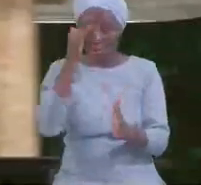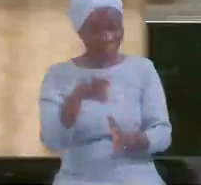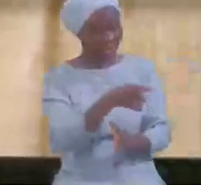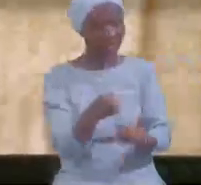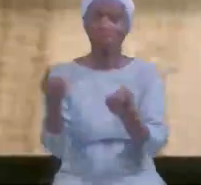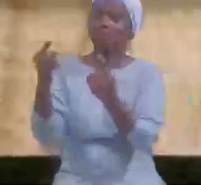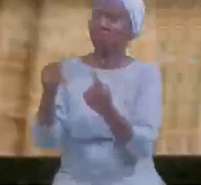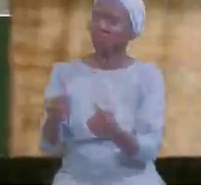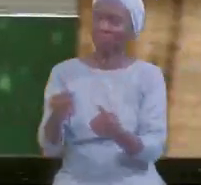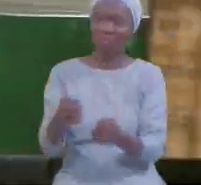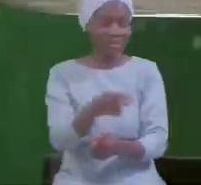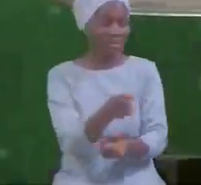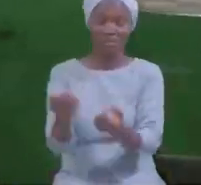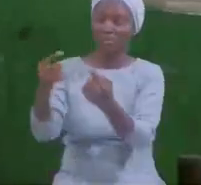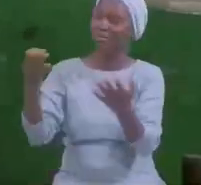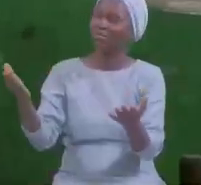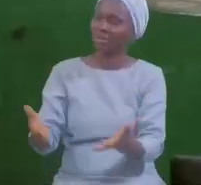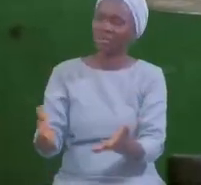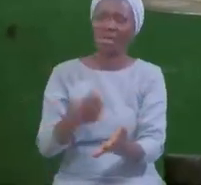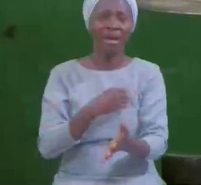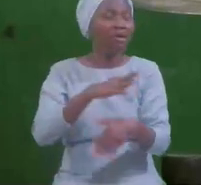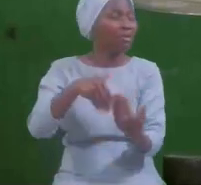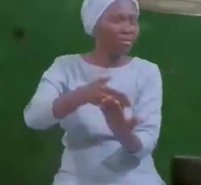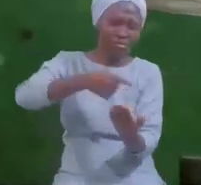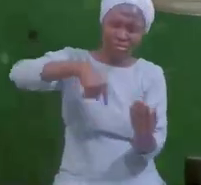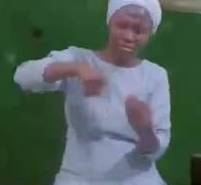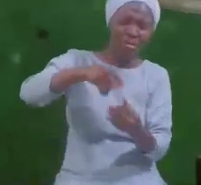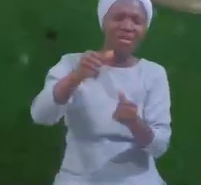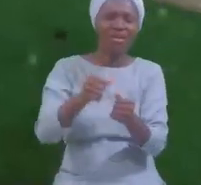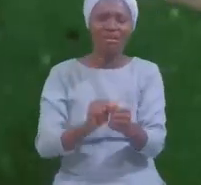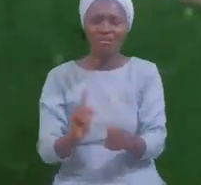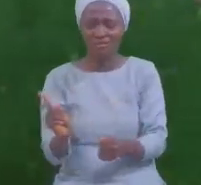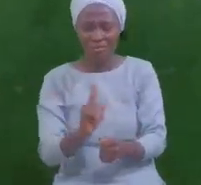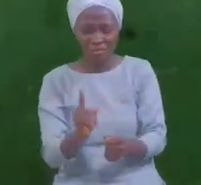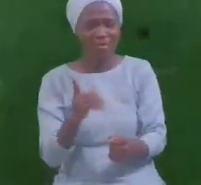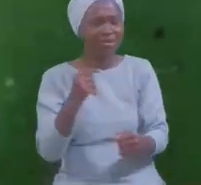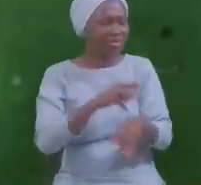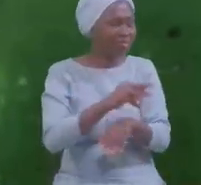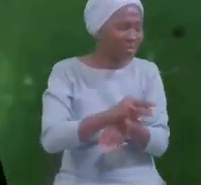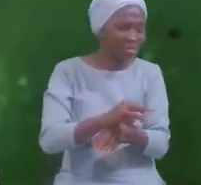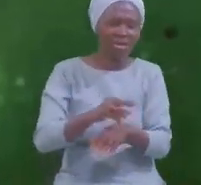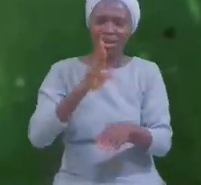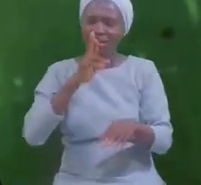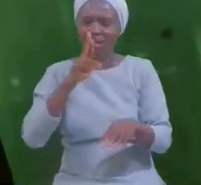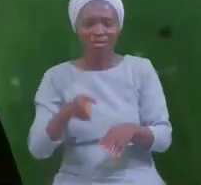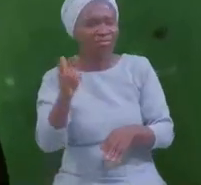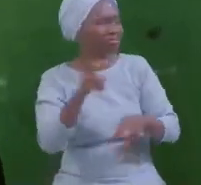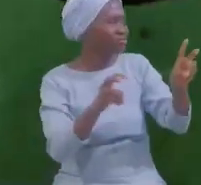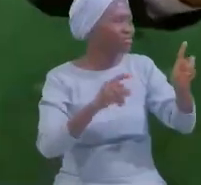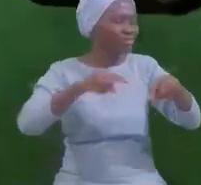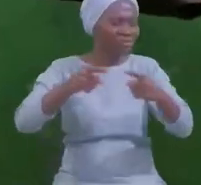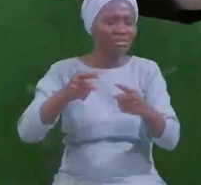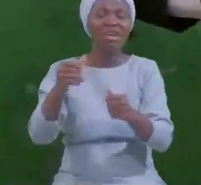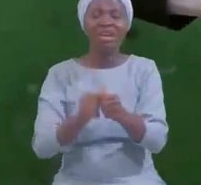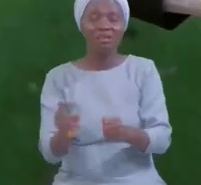venus ici et partout où le message va et que tout le monde est venu parce que